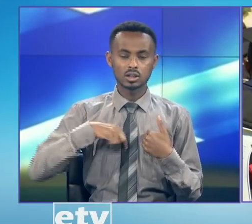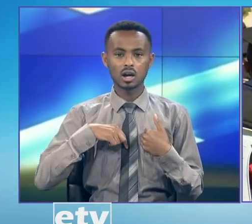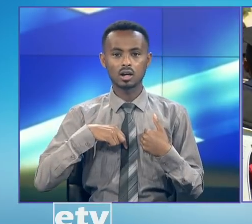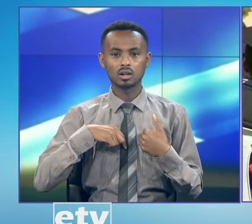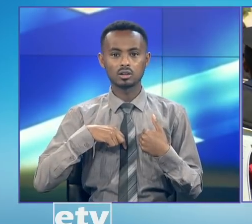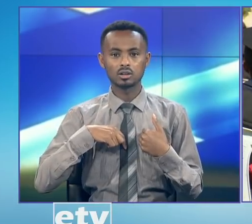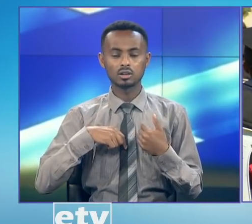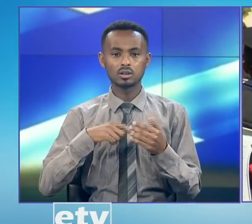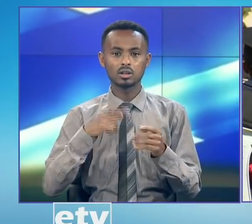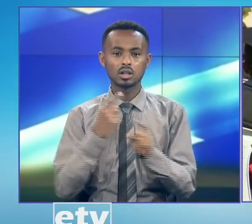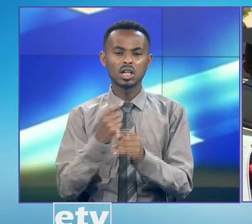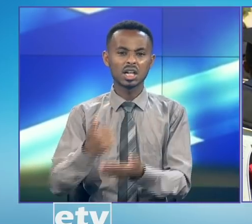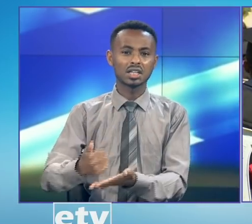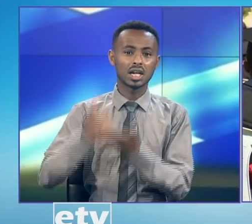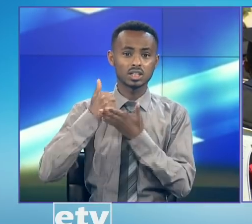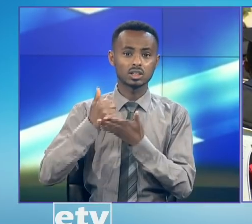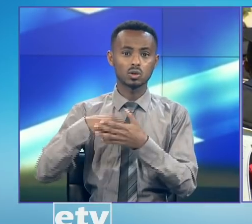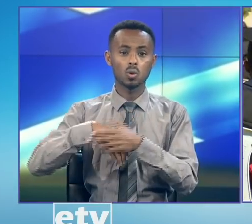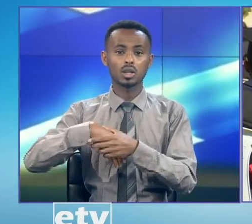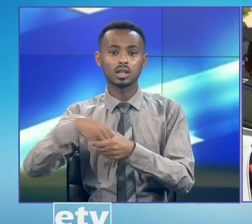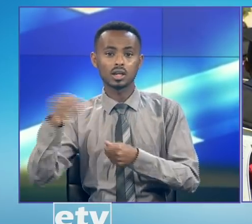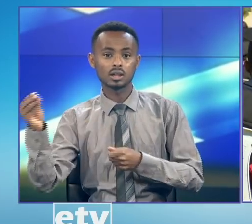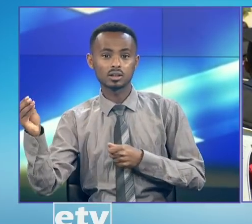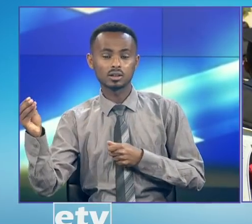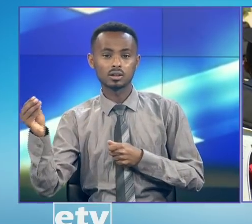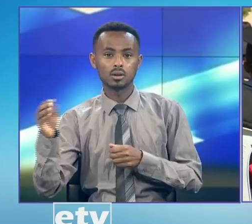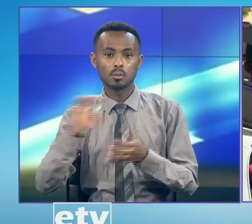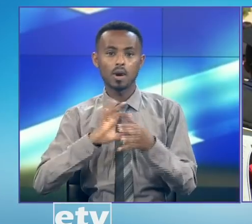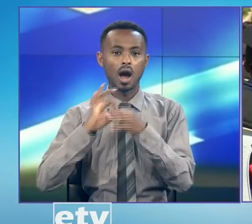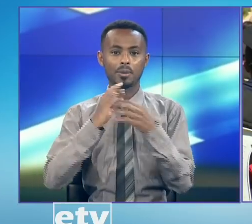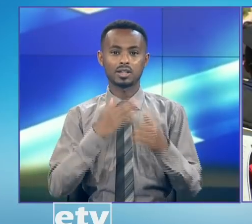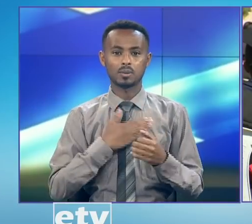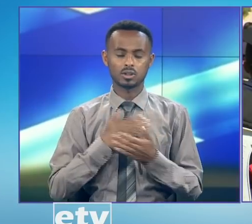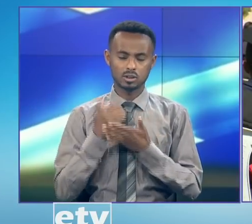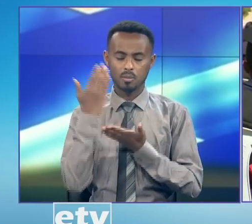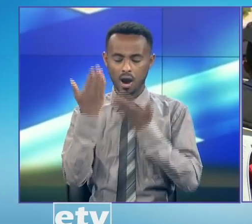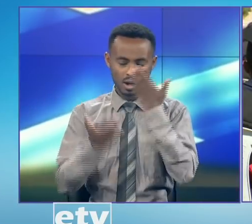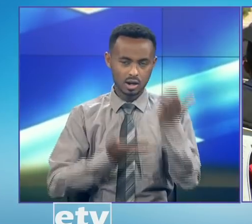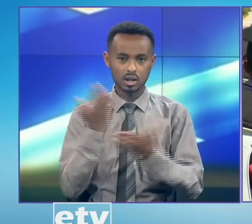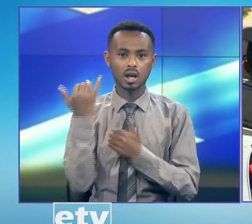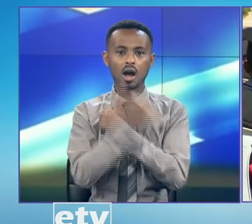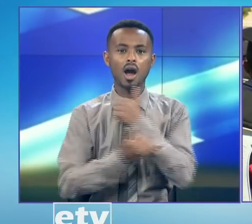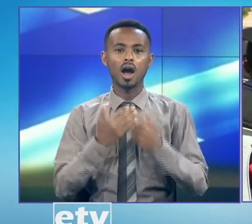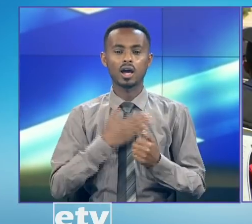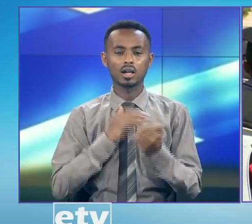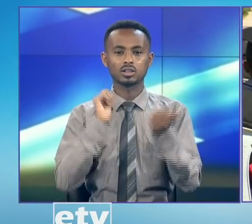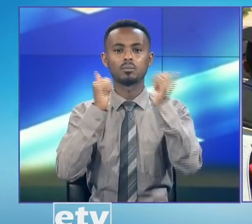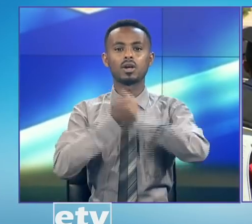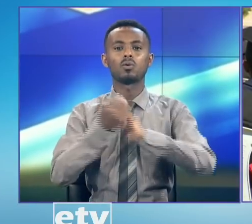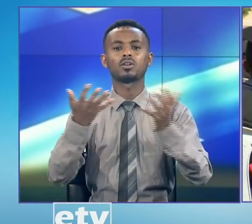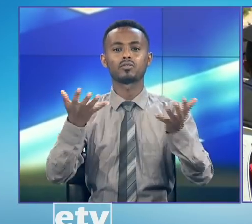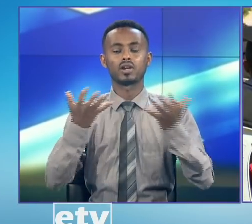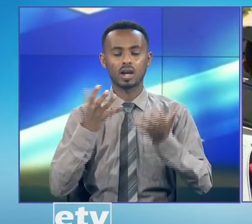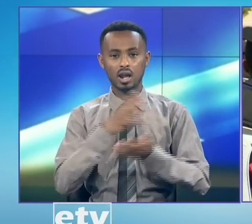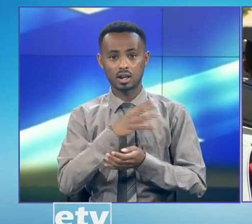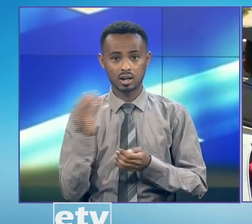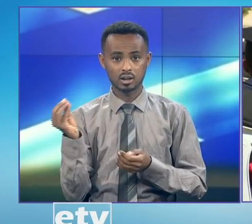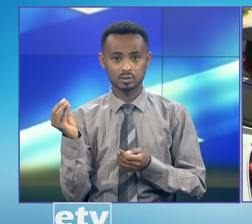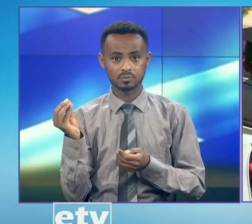ላይክ ከተረጅነት ወተን ማህበረሰባችንን ማገልገል አገራችንን መለወጥ